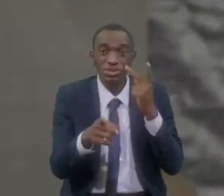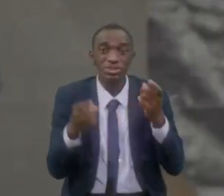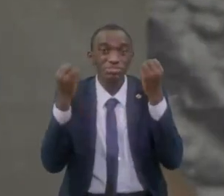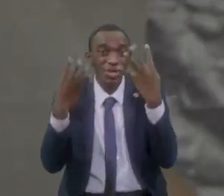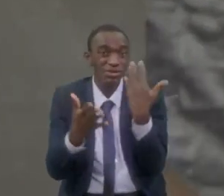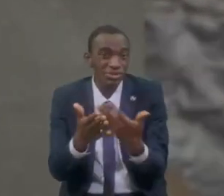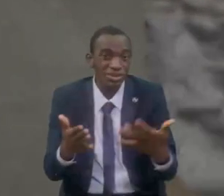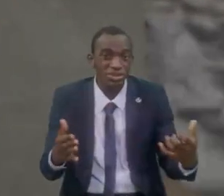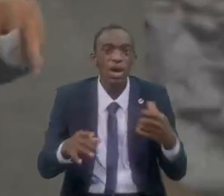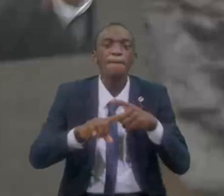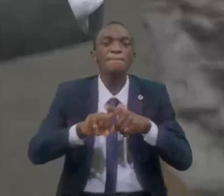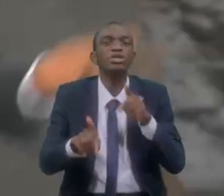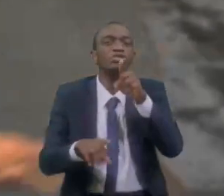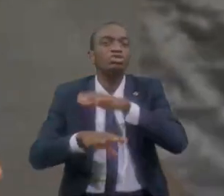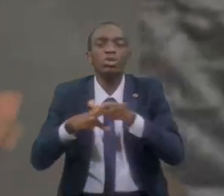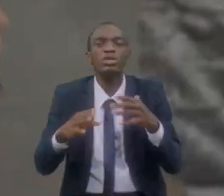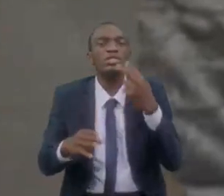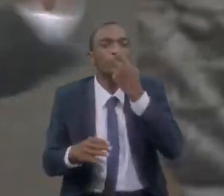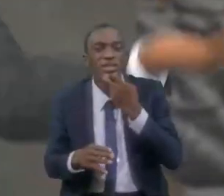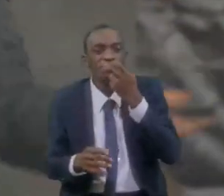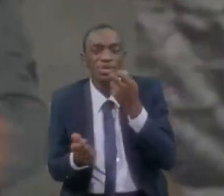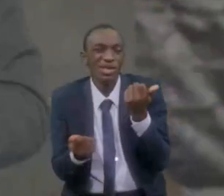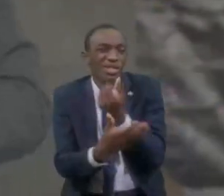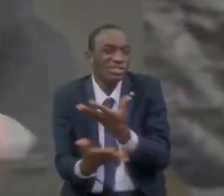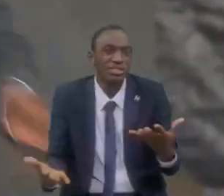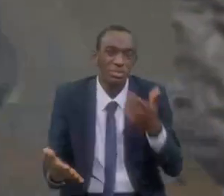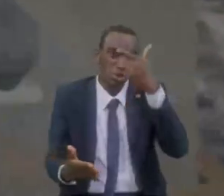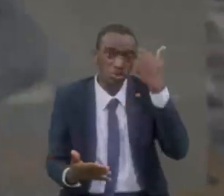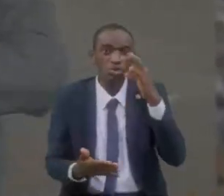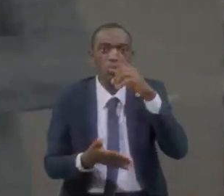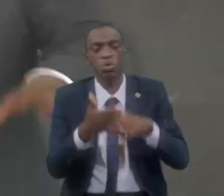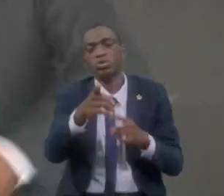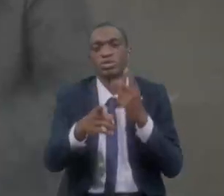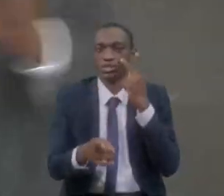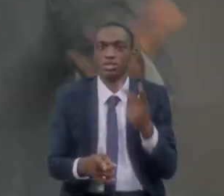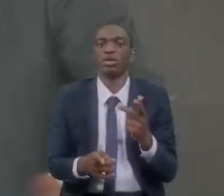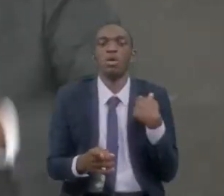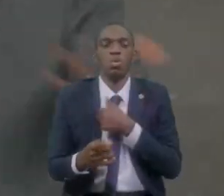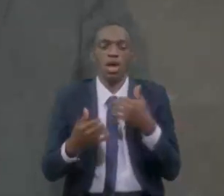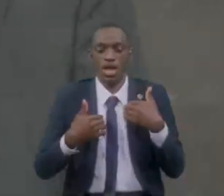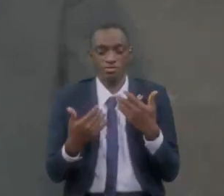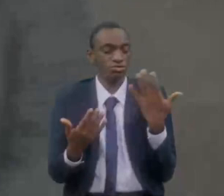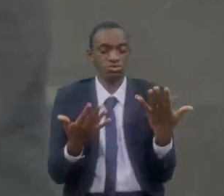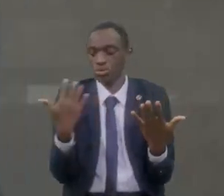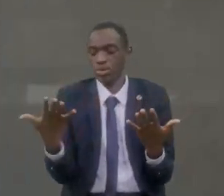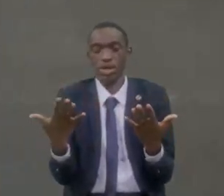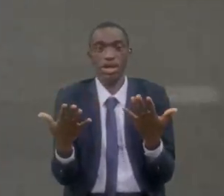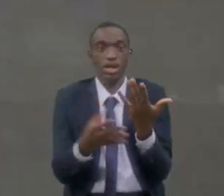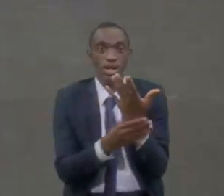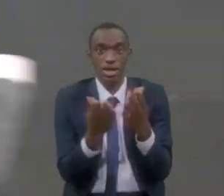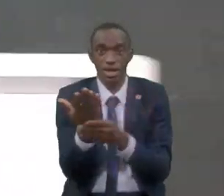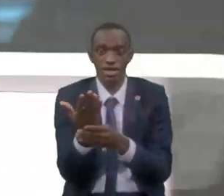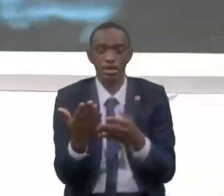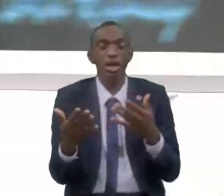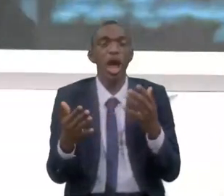mais vous ne dites rien. À cause de ce que vous avez vu, nous avons deux mains. Et nos mains peuvent se balancer, nos mains